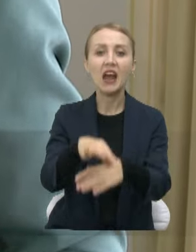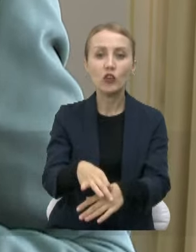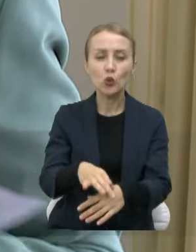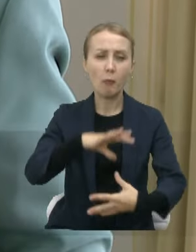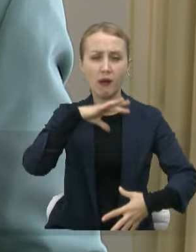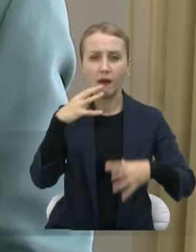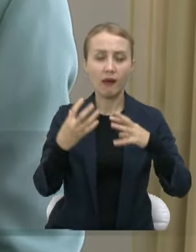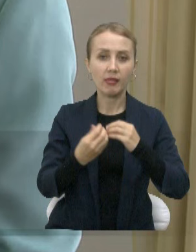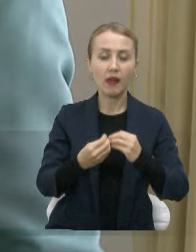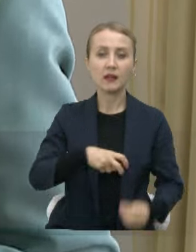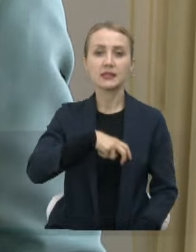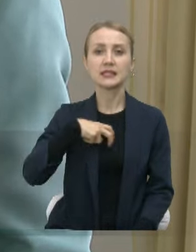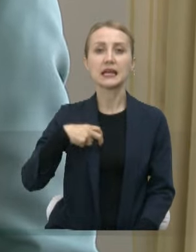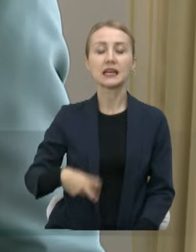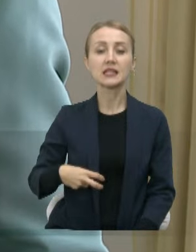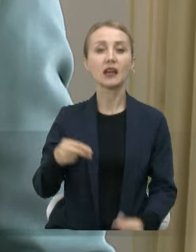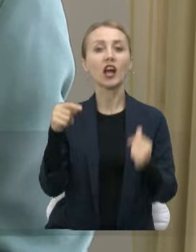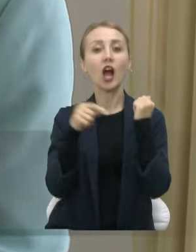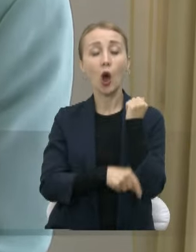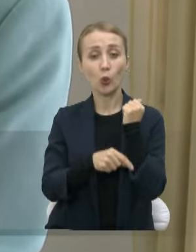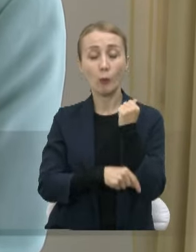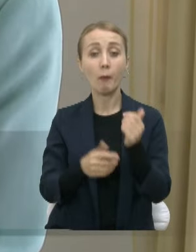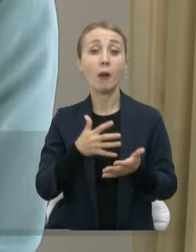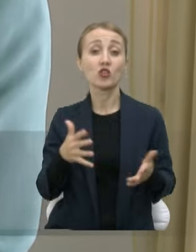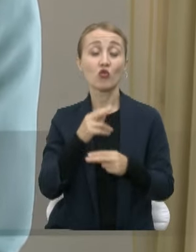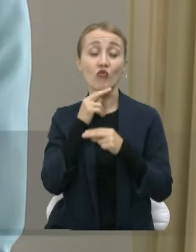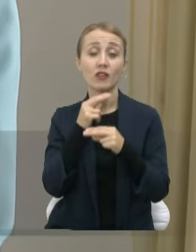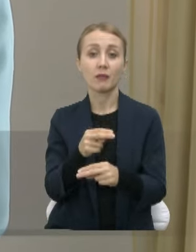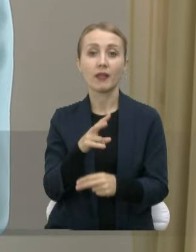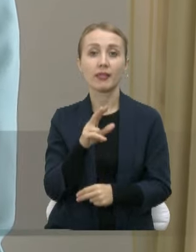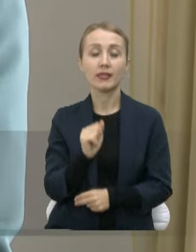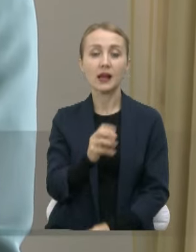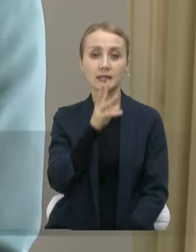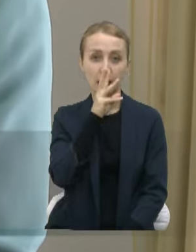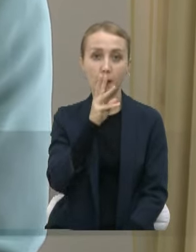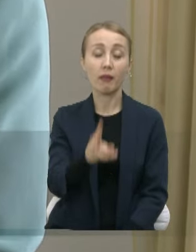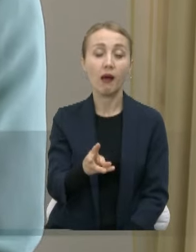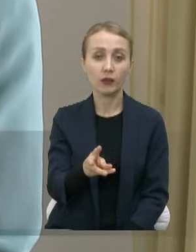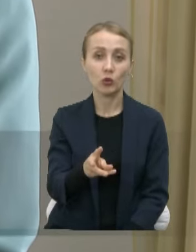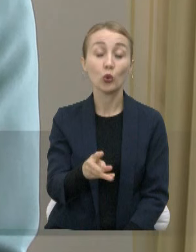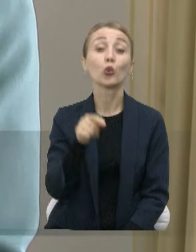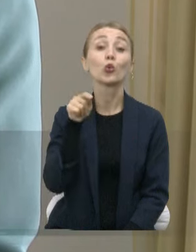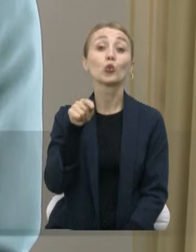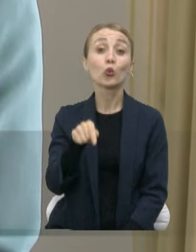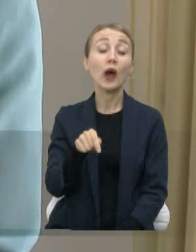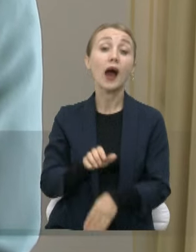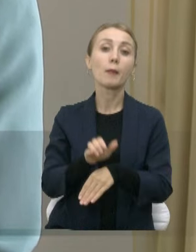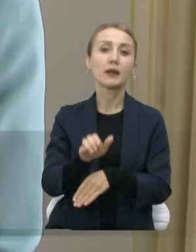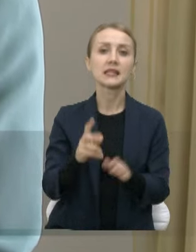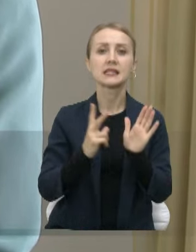анализ коррупционных рисков. Основной акцент сделан на фонд оплаты труда, куда направляется